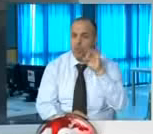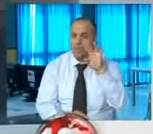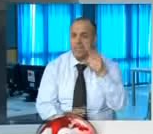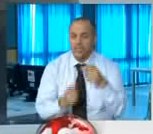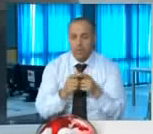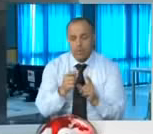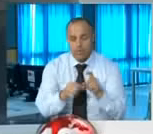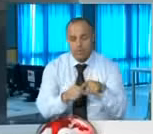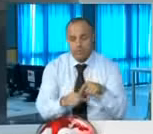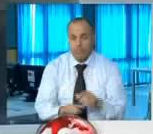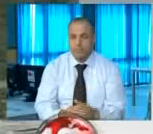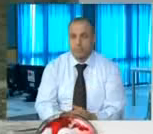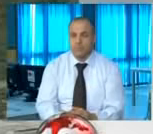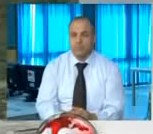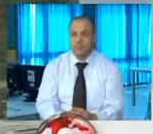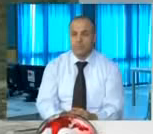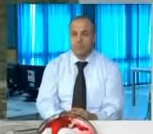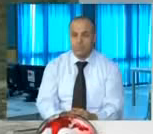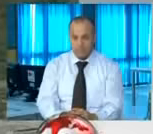دولة.